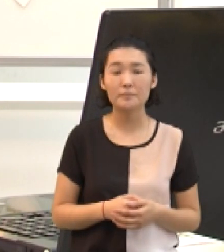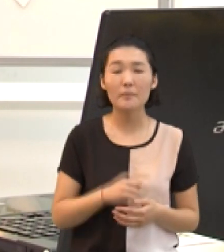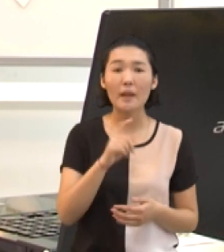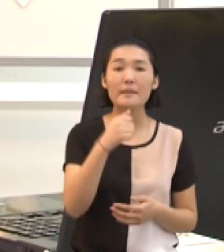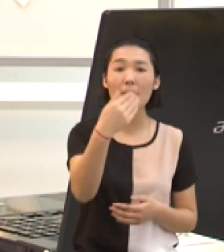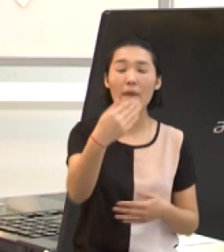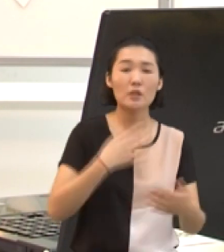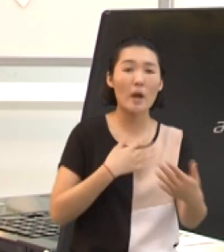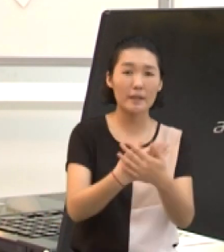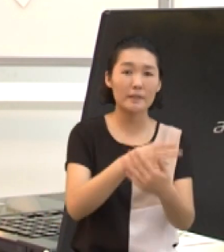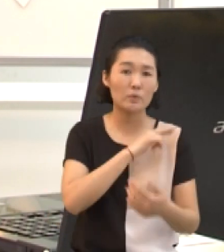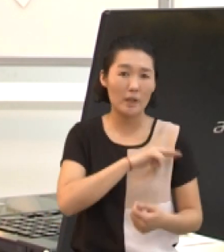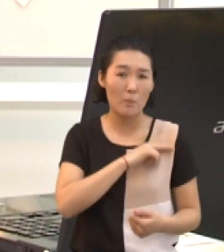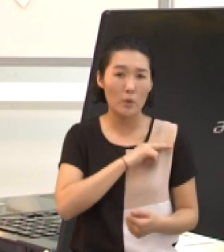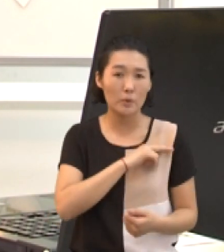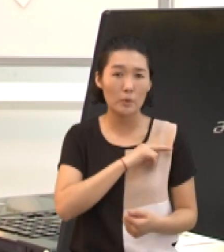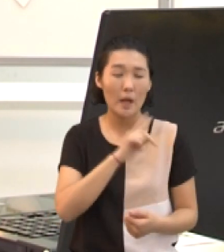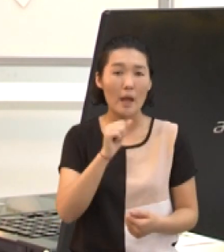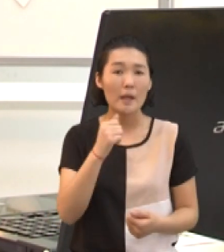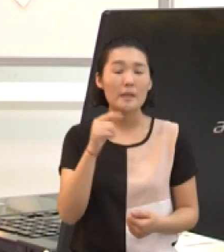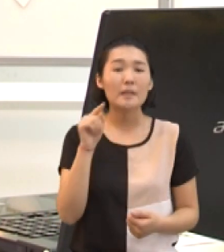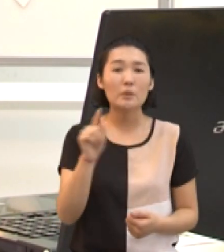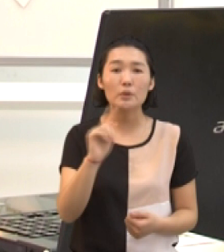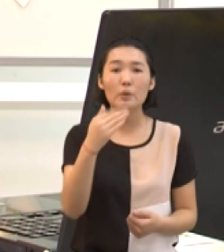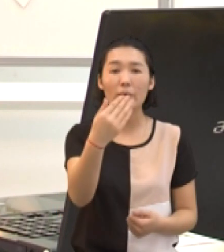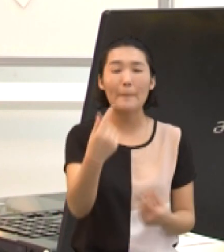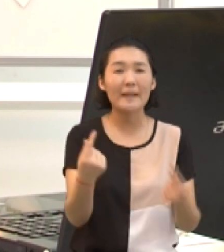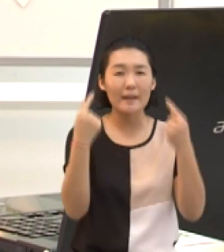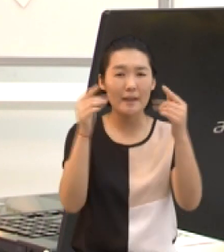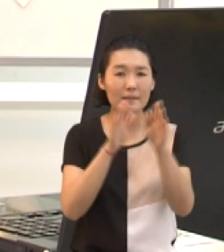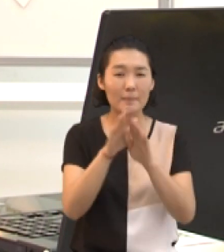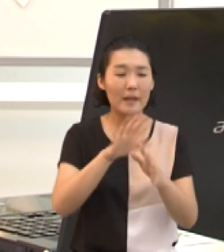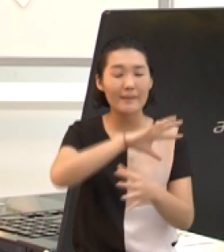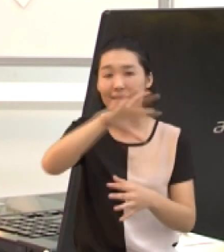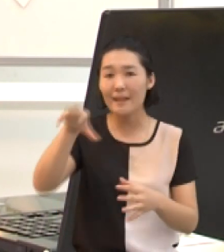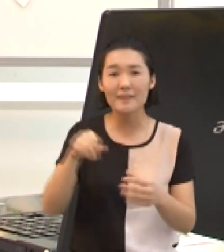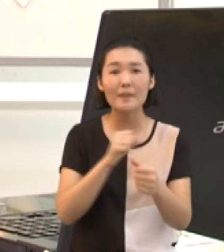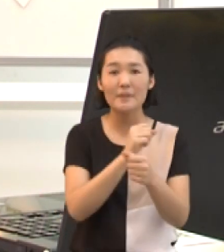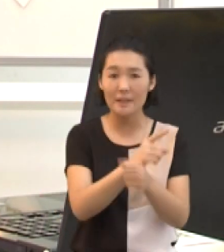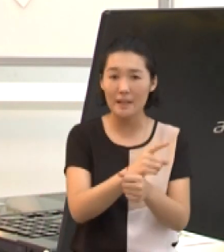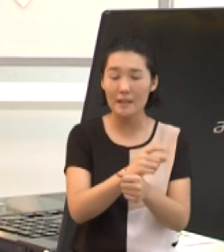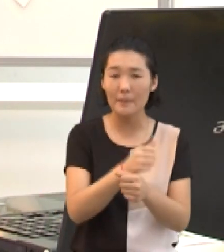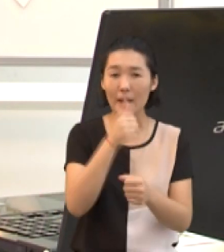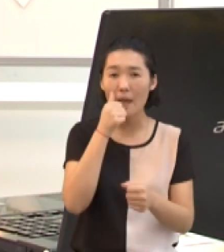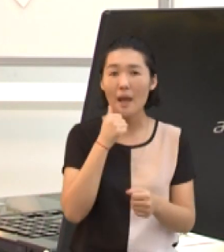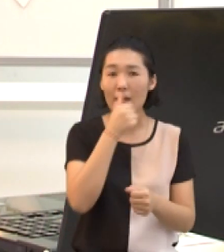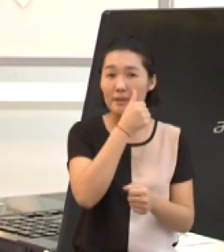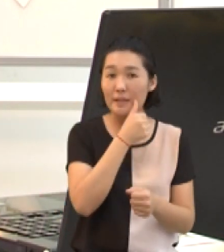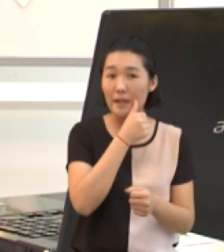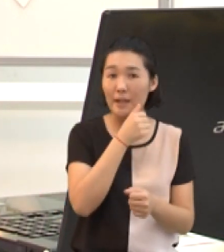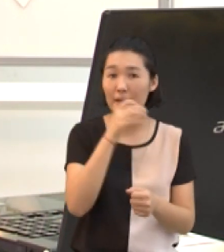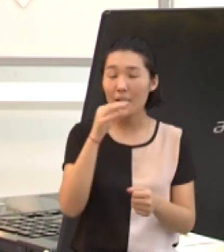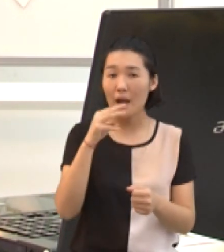активную работу, за то, что вы прекрасно справились со всеми заданиями, секрет